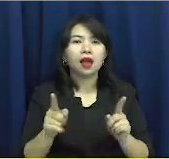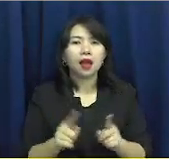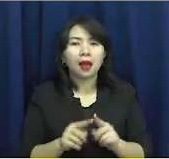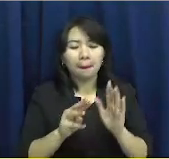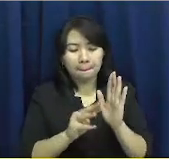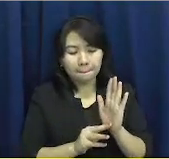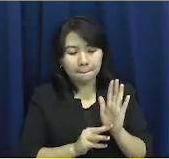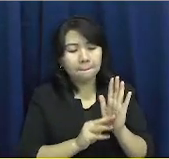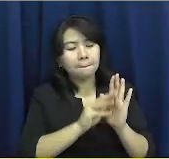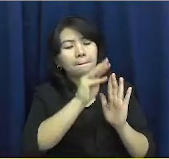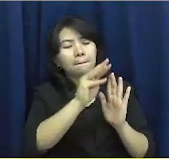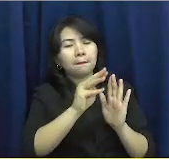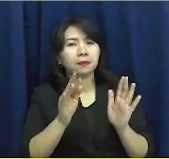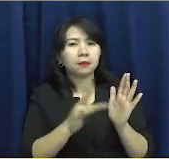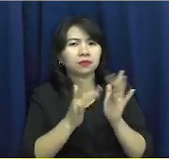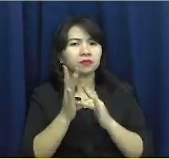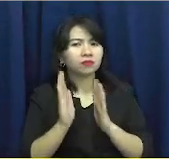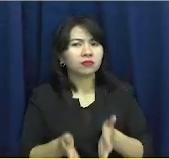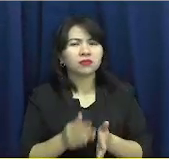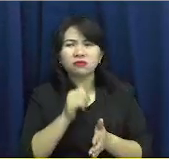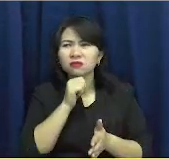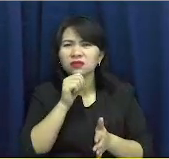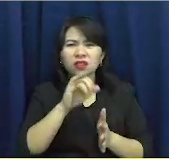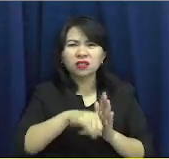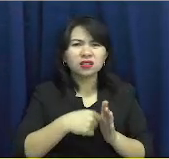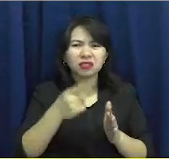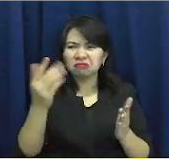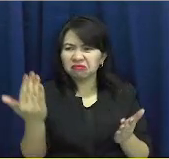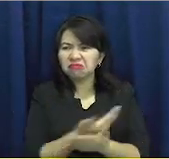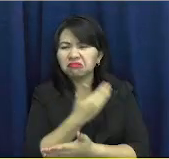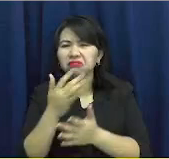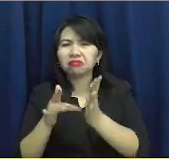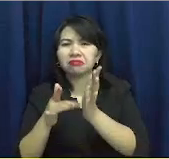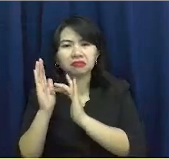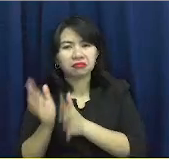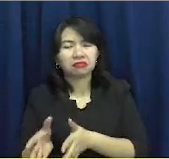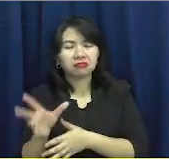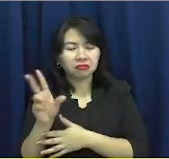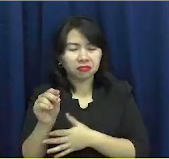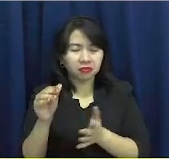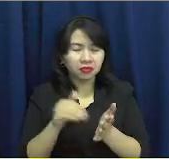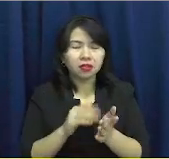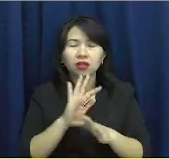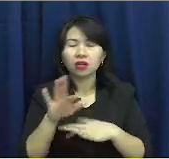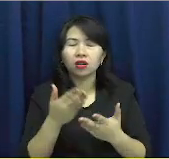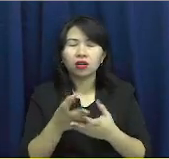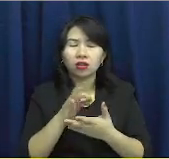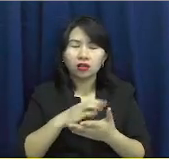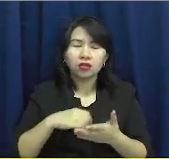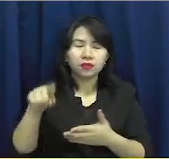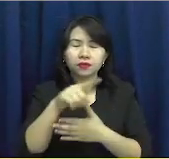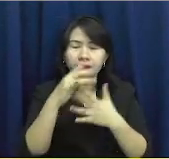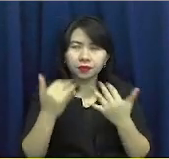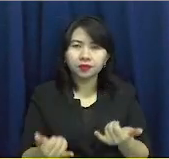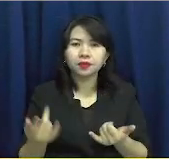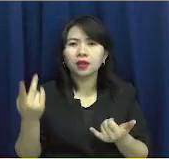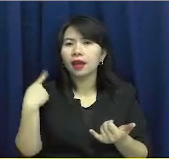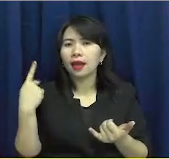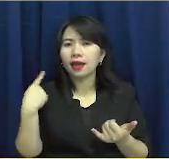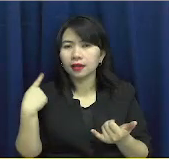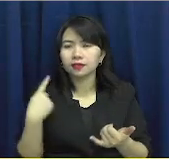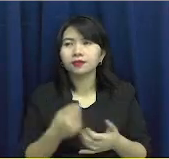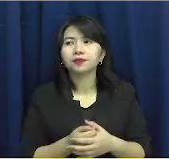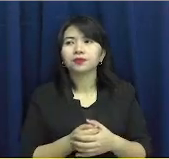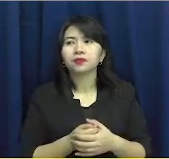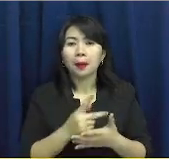Christian. Hindi yung parang baguhang Kristiyano. Bakit? Tinan mo, lahat tayo ngayon ay nagkakaroon ng bahagi. Yeah. Di ba? Kaya